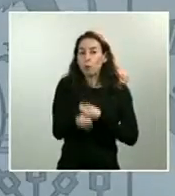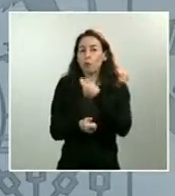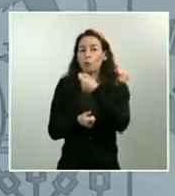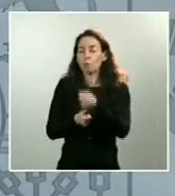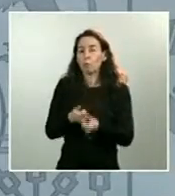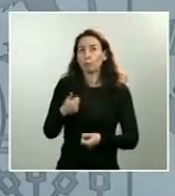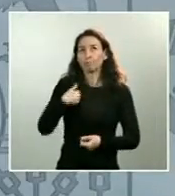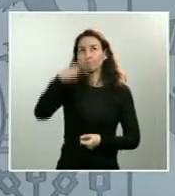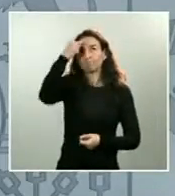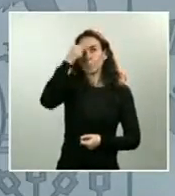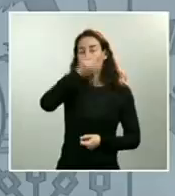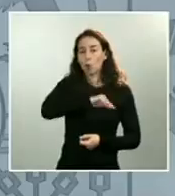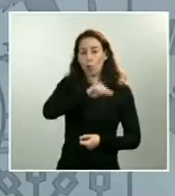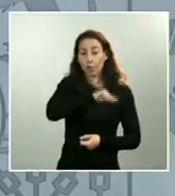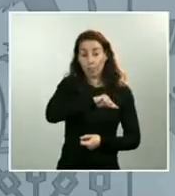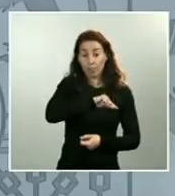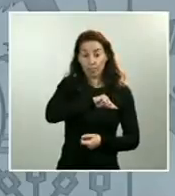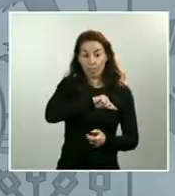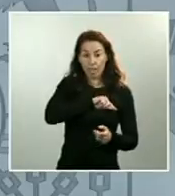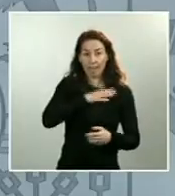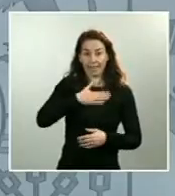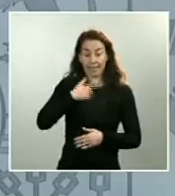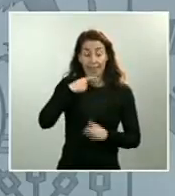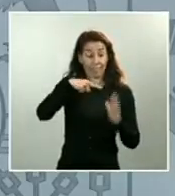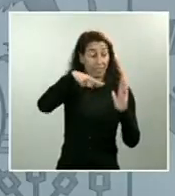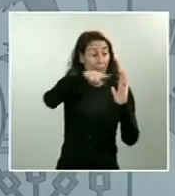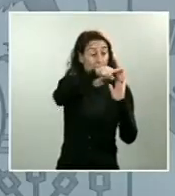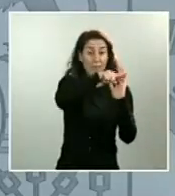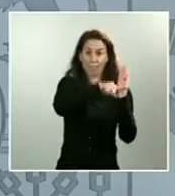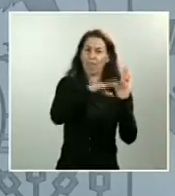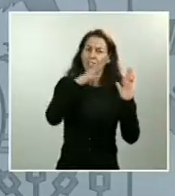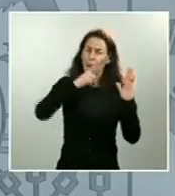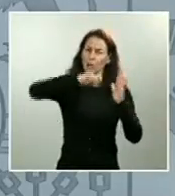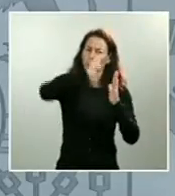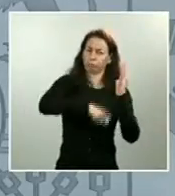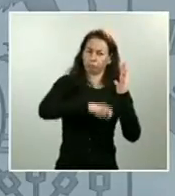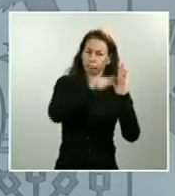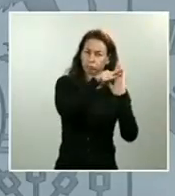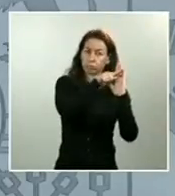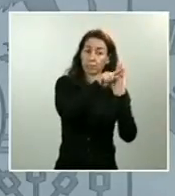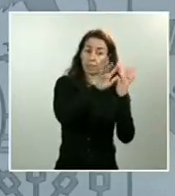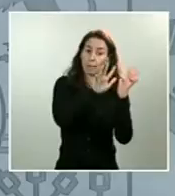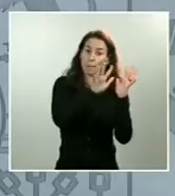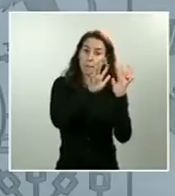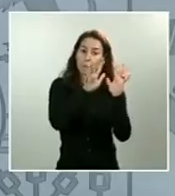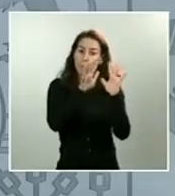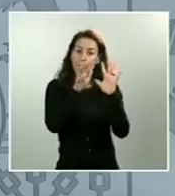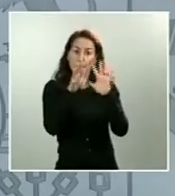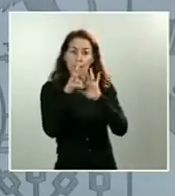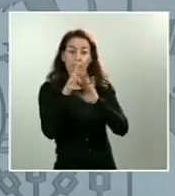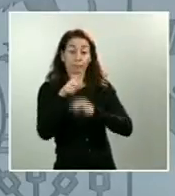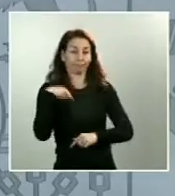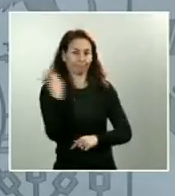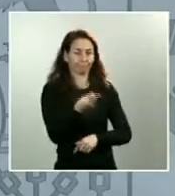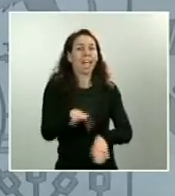De que a medida que esas medidas ahora mismo muy restrictivas vayan cambiando, tendremos que asumir la parte que nos toca para que